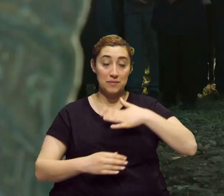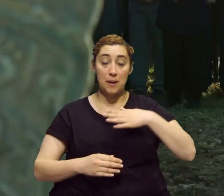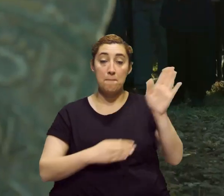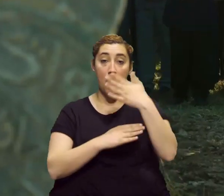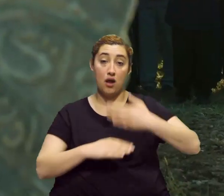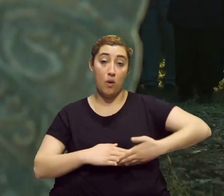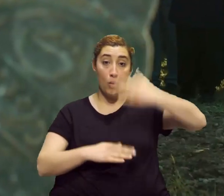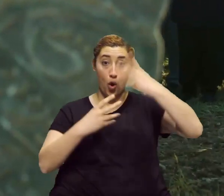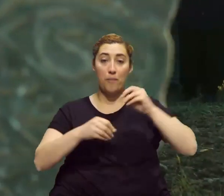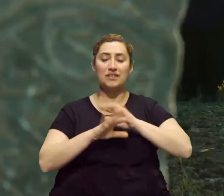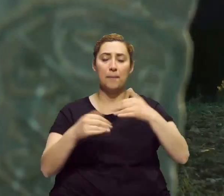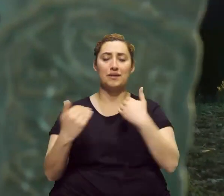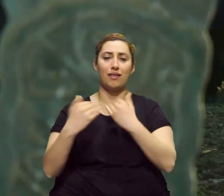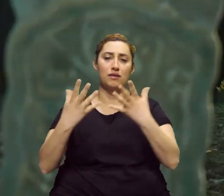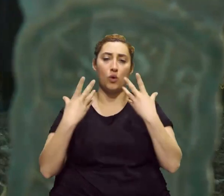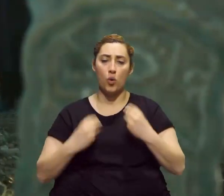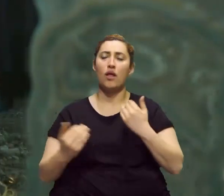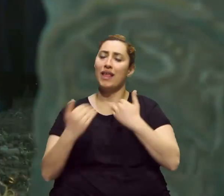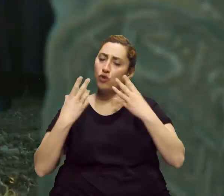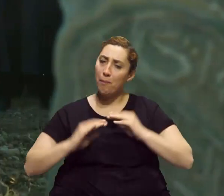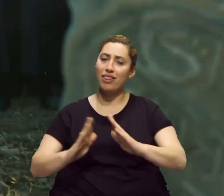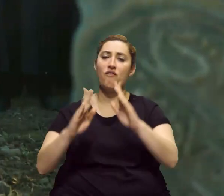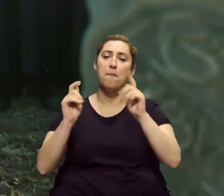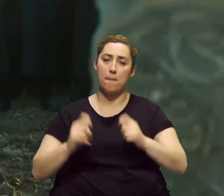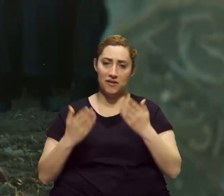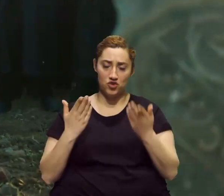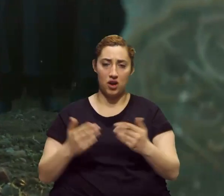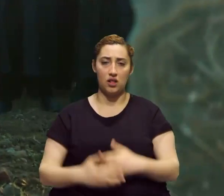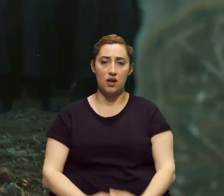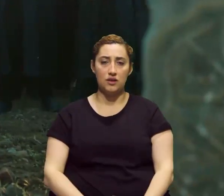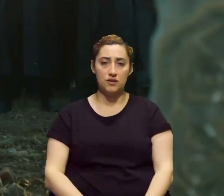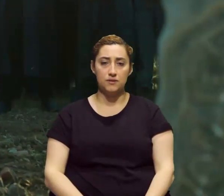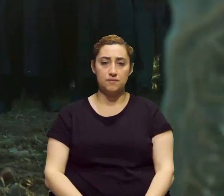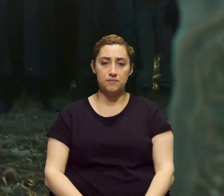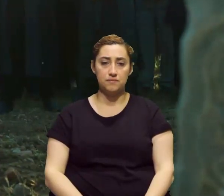her zaman yanımızda oldular. Olmaya devam edecekler.